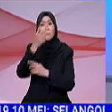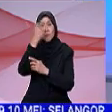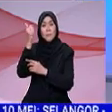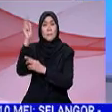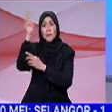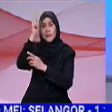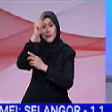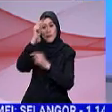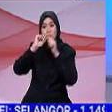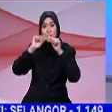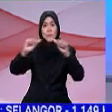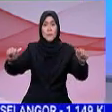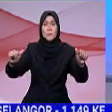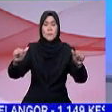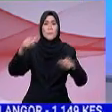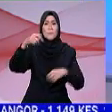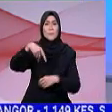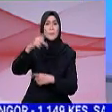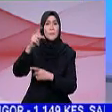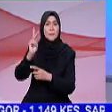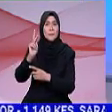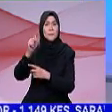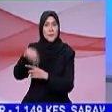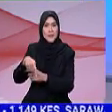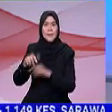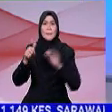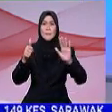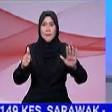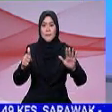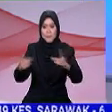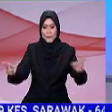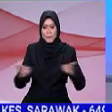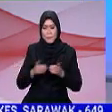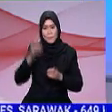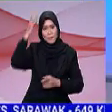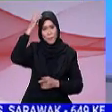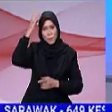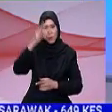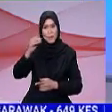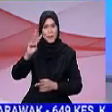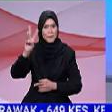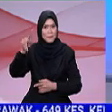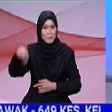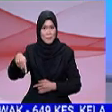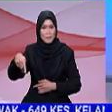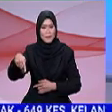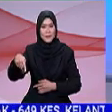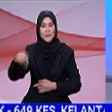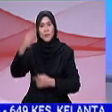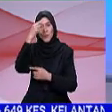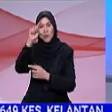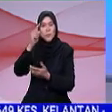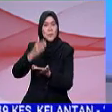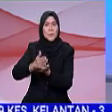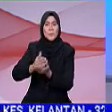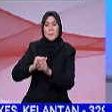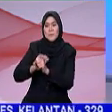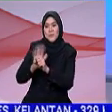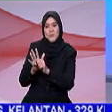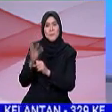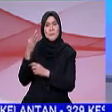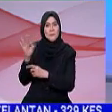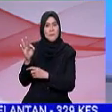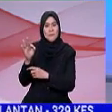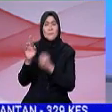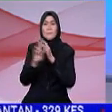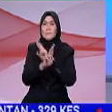kerajaan mengumumkan perintah kawalan pergerakan di 6 daerah di Selangor dan wilayah Persekutuan Kuala Lumpur bagi mengekang penularan COVID-19